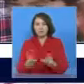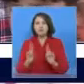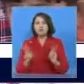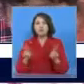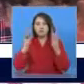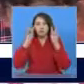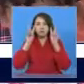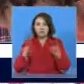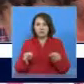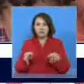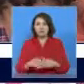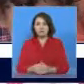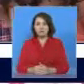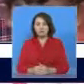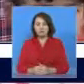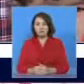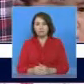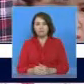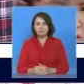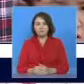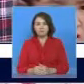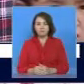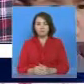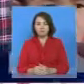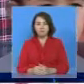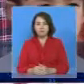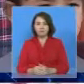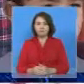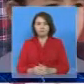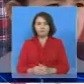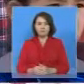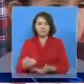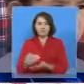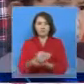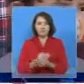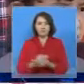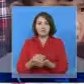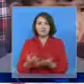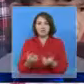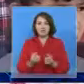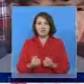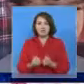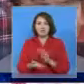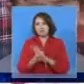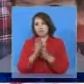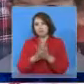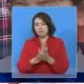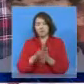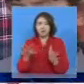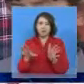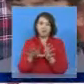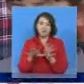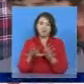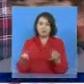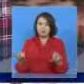жатырмыз, кімге беріп жатырмыз білмейміз біз. Кімге беріп жатырмыз, не істеп жатырмыз. Жинайды, алып кетеді, барлығы келседі, амал жоқ, светті қосу керек,